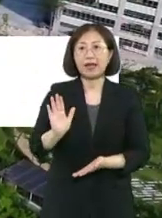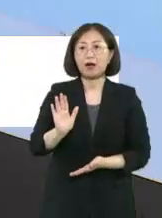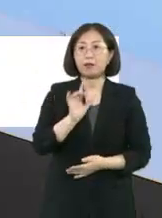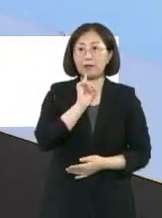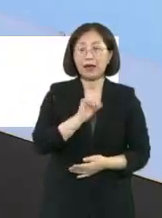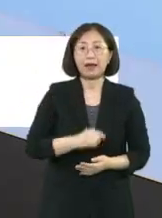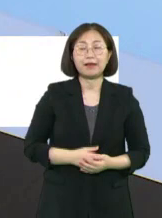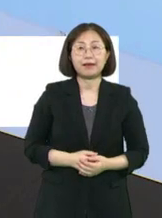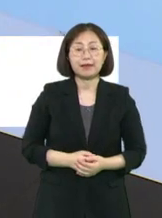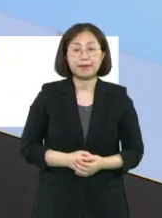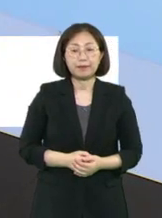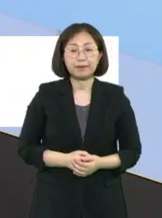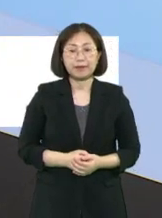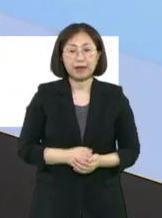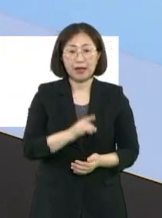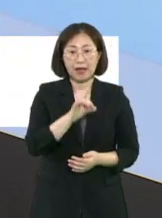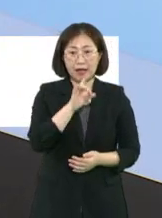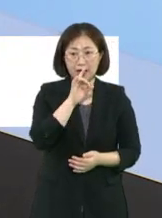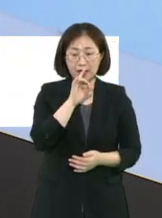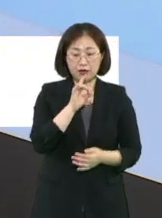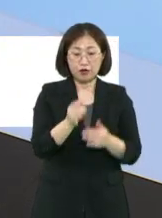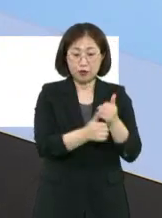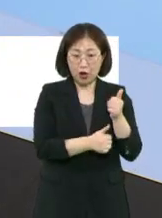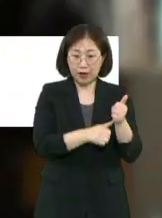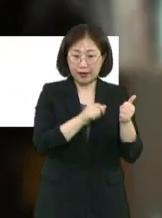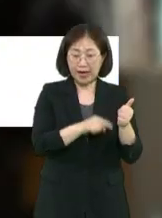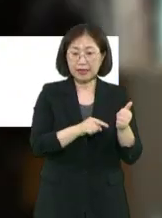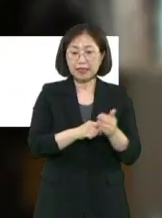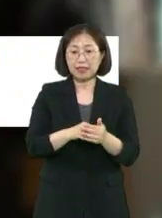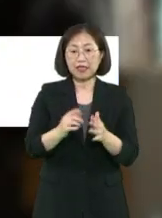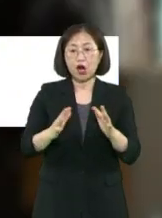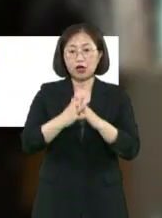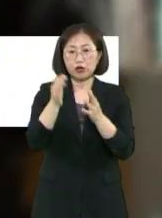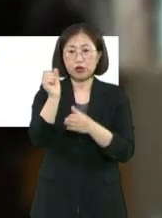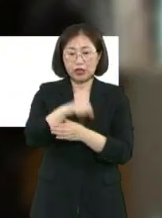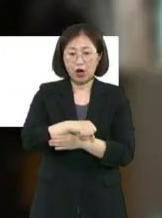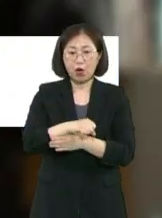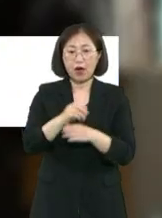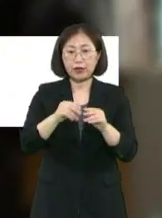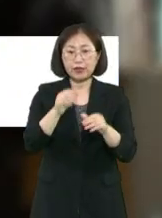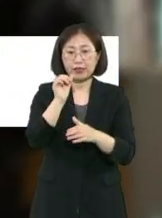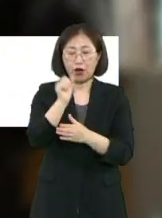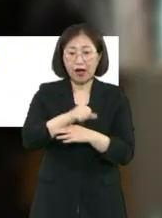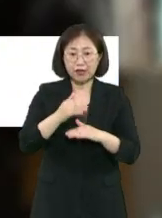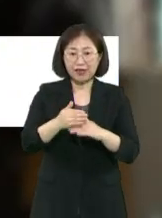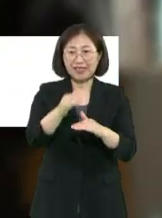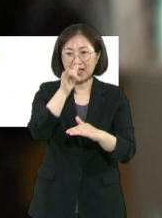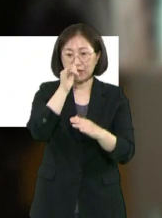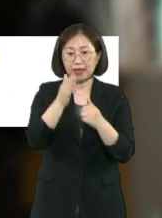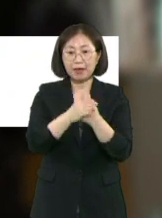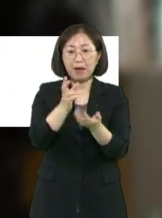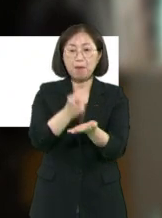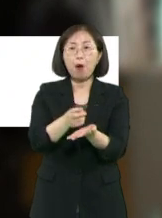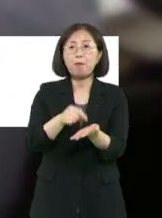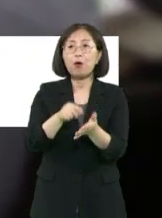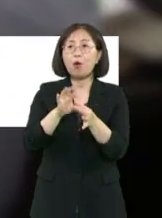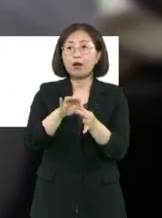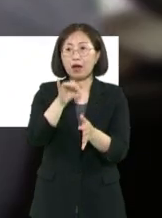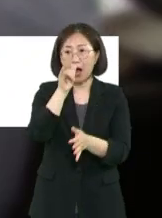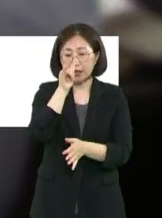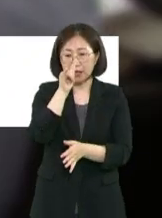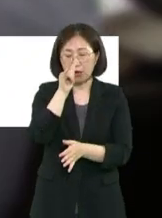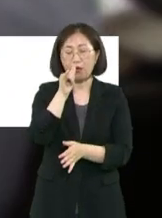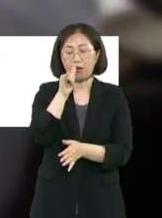아니라고 주장했습니다. 중앙토지수용위는 건축인허가와 대지조성허가를 거쳤기 때문에 법적 근거가 있다고